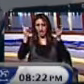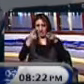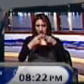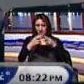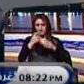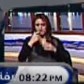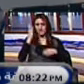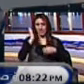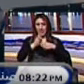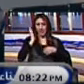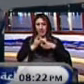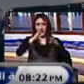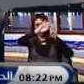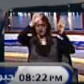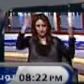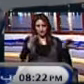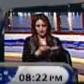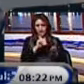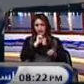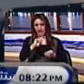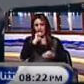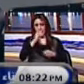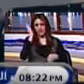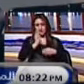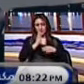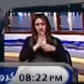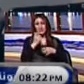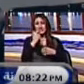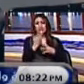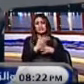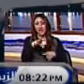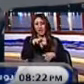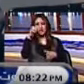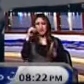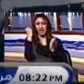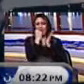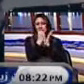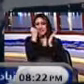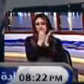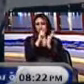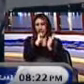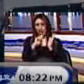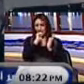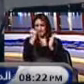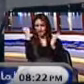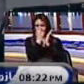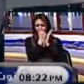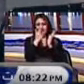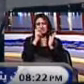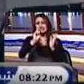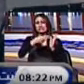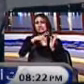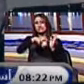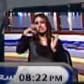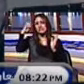والمجازر بوزارة الصحة. مساء الخير يا فندم. أهلا وسهلا. إزاي تم سرقة الأختام؟ هو طبعا زي ما انت عارف